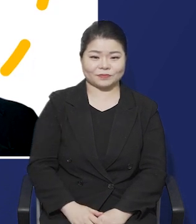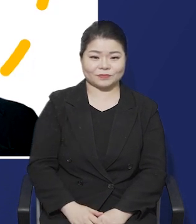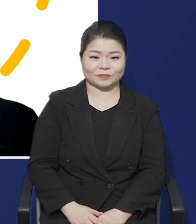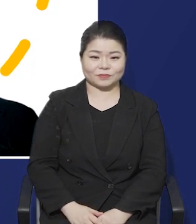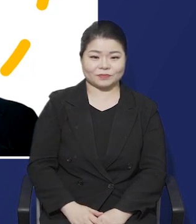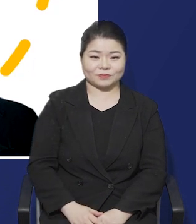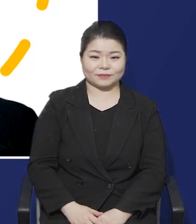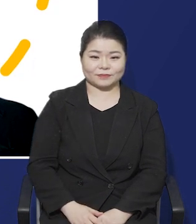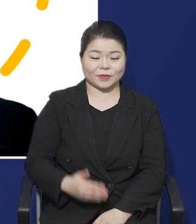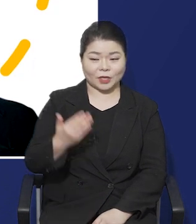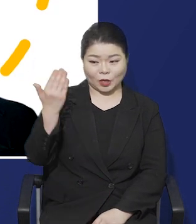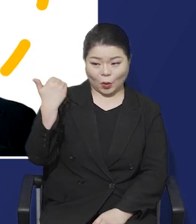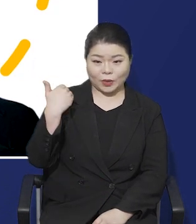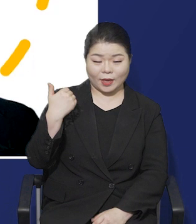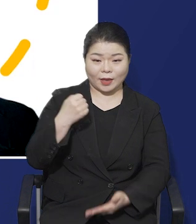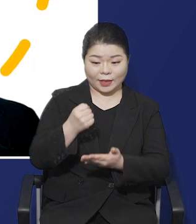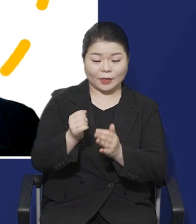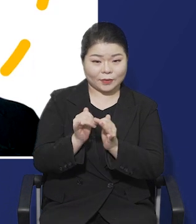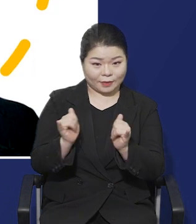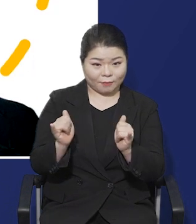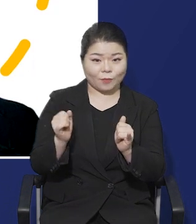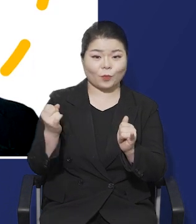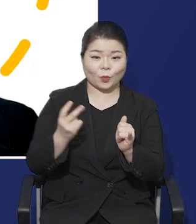기존의 어떤 바이어와 또 새로운